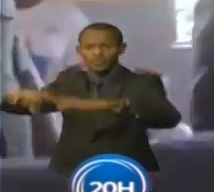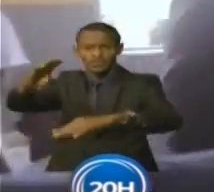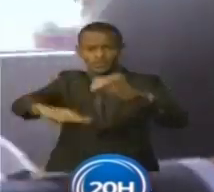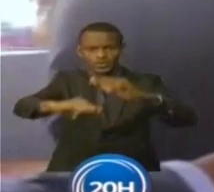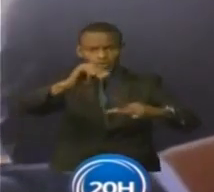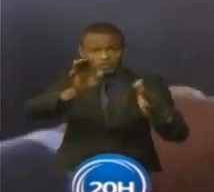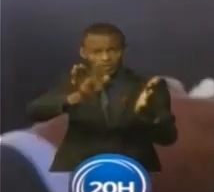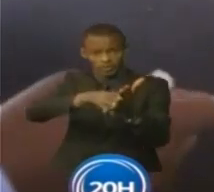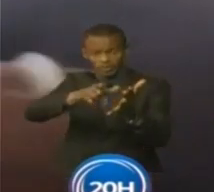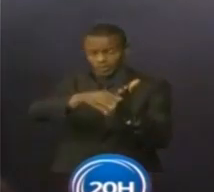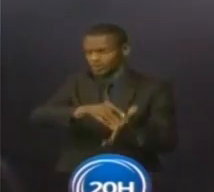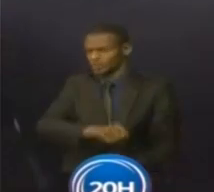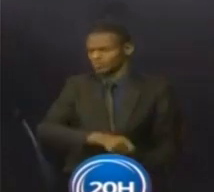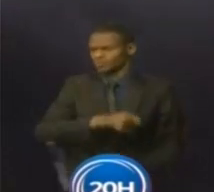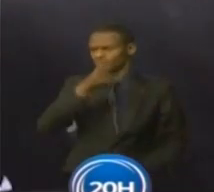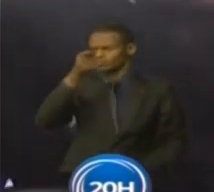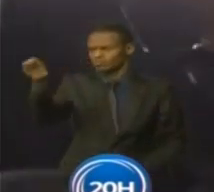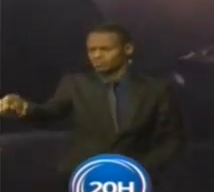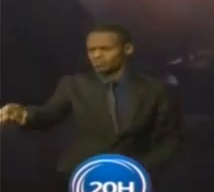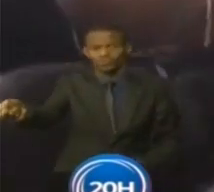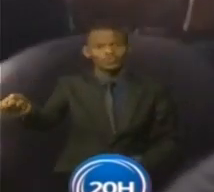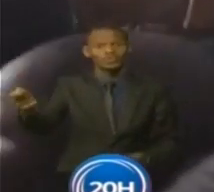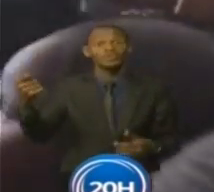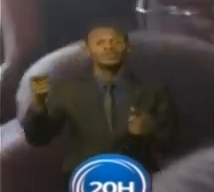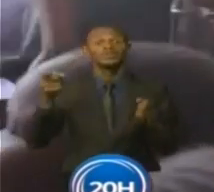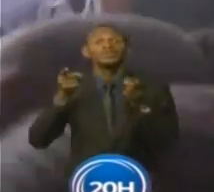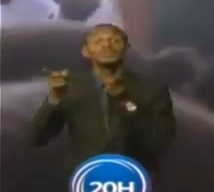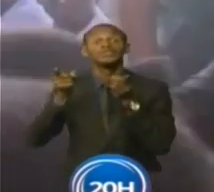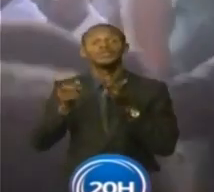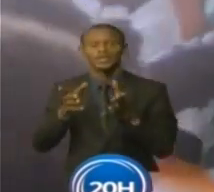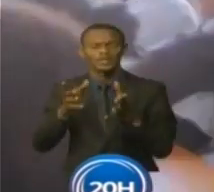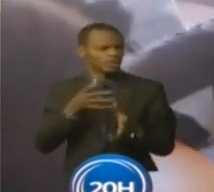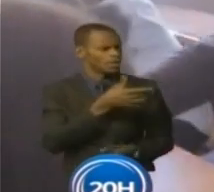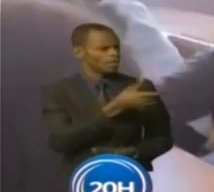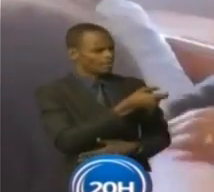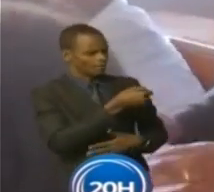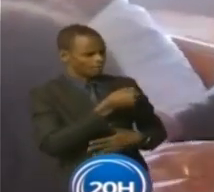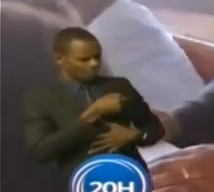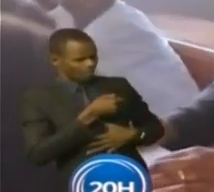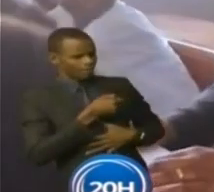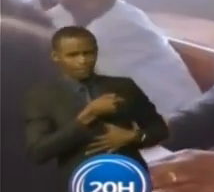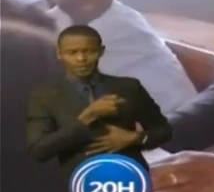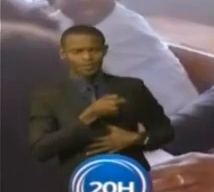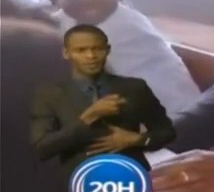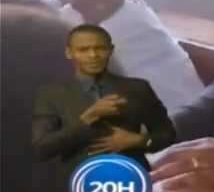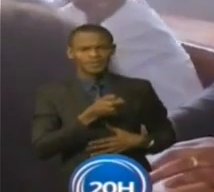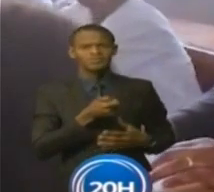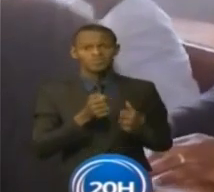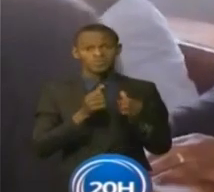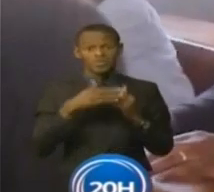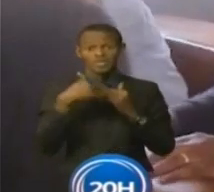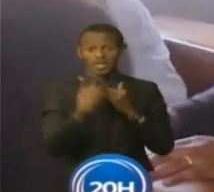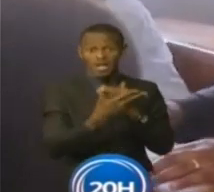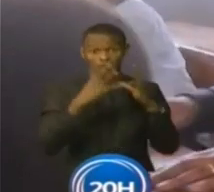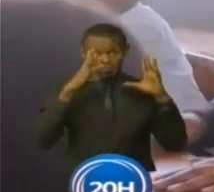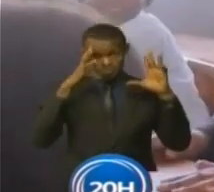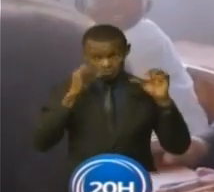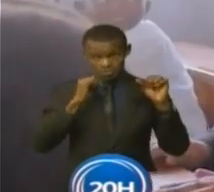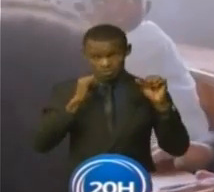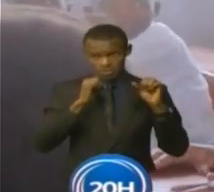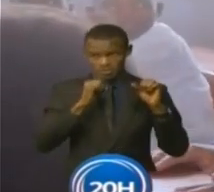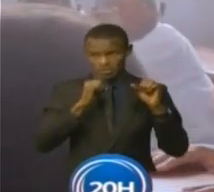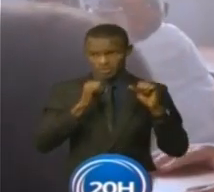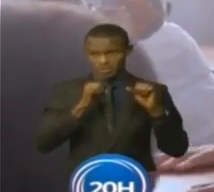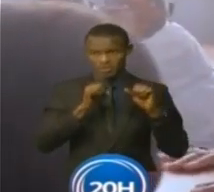l'État partage le banc avec ses enfants pour qui le rêve devient une réalité. Le complexe tombe.